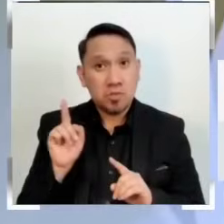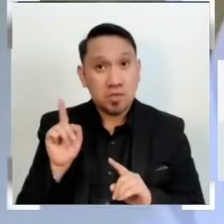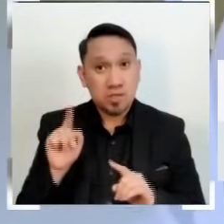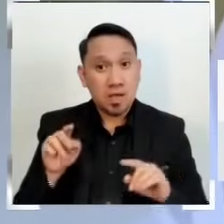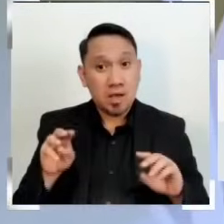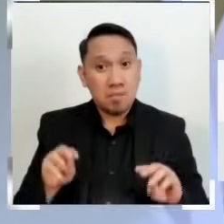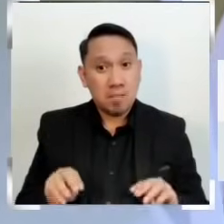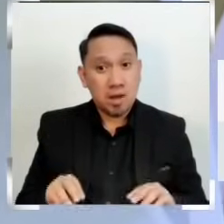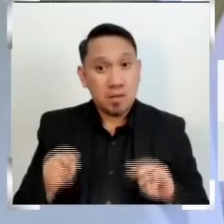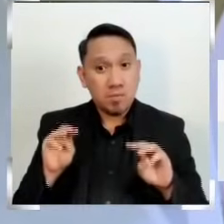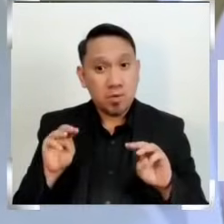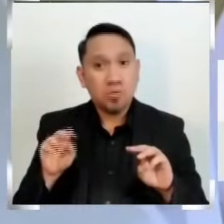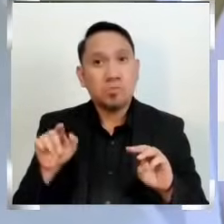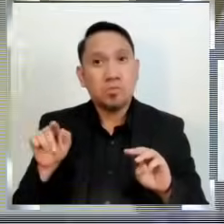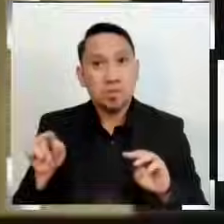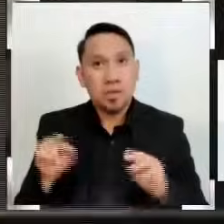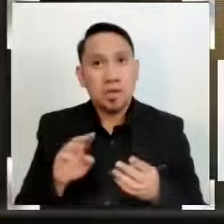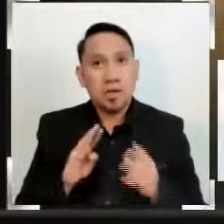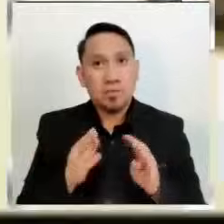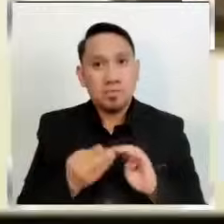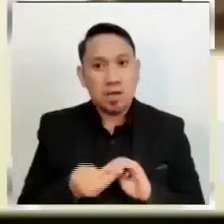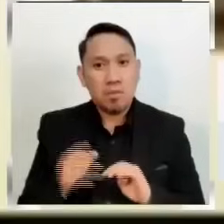higante sa industriya ng broadcast media?